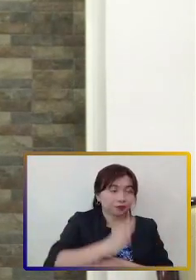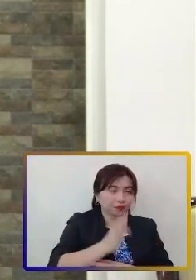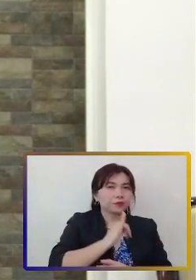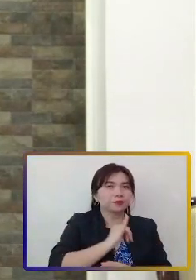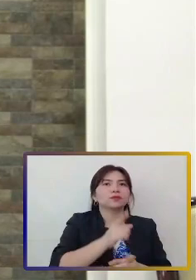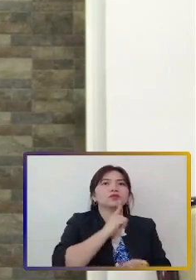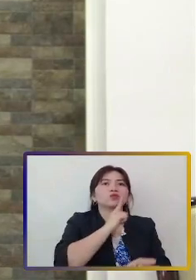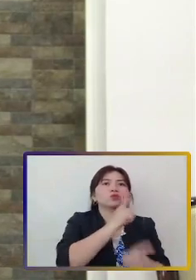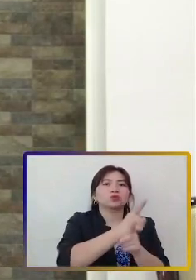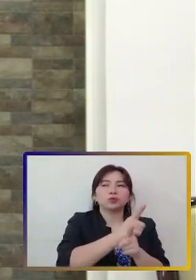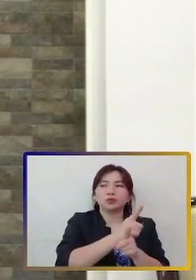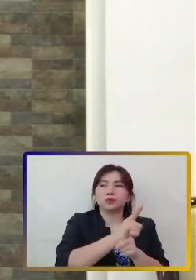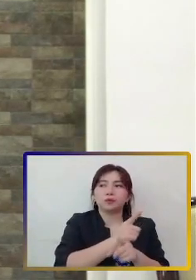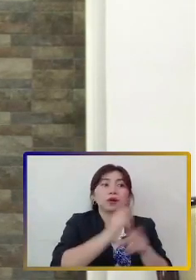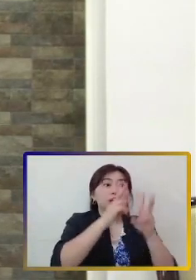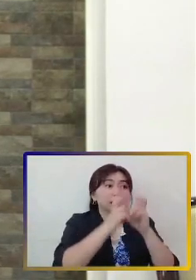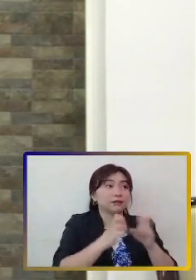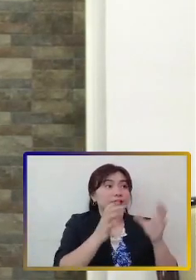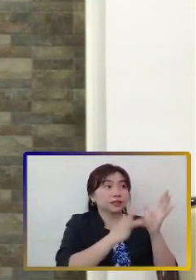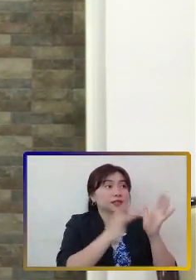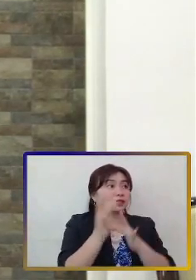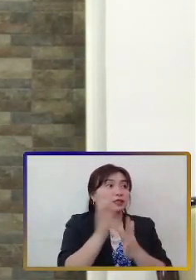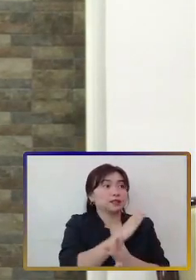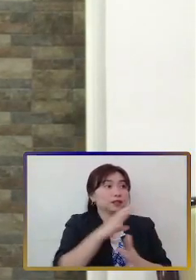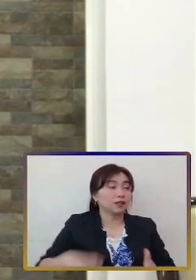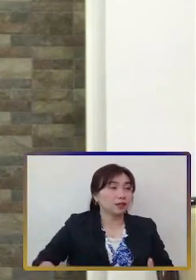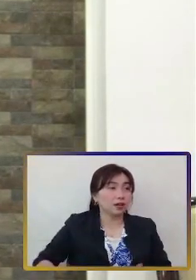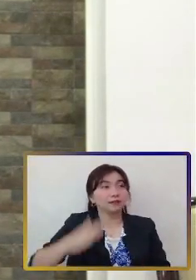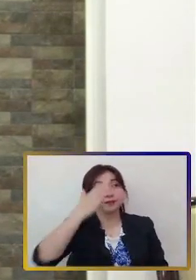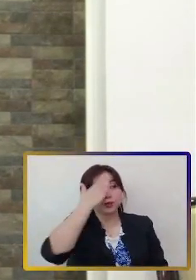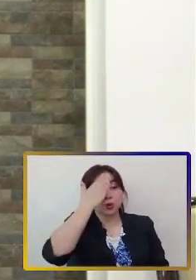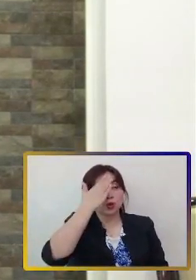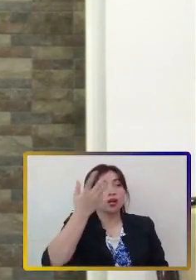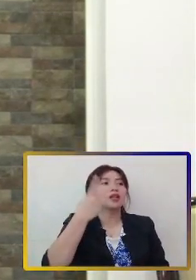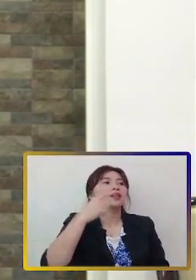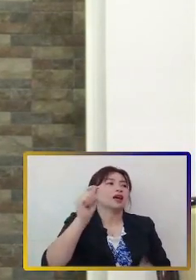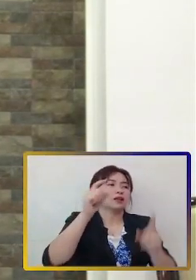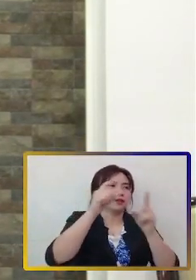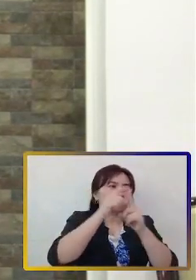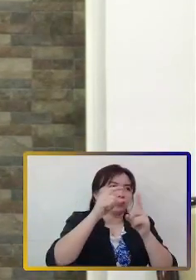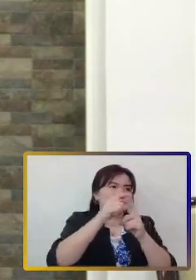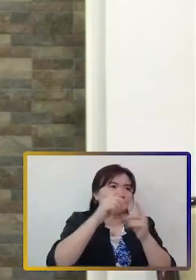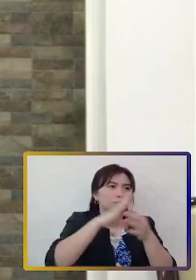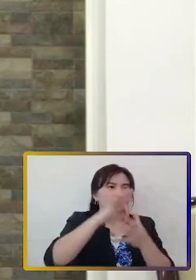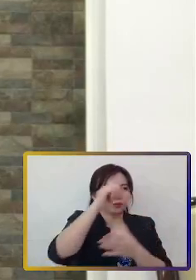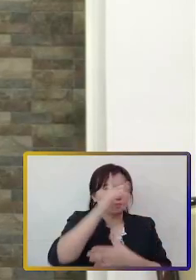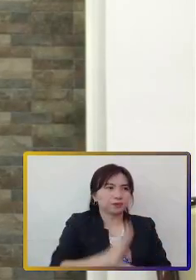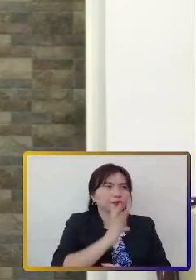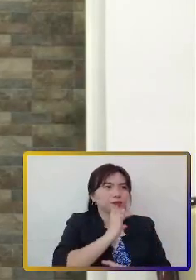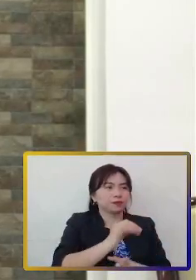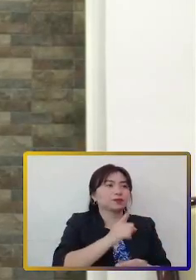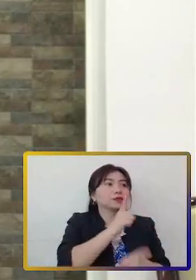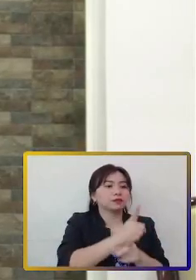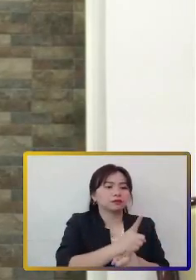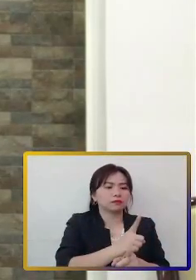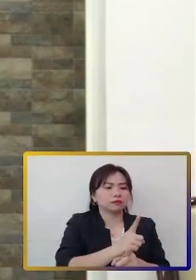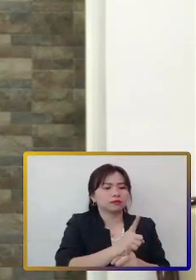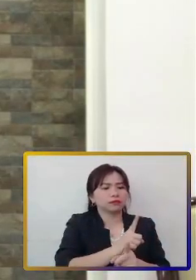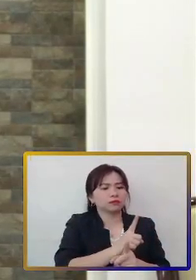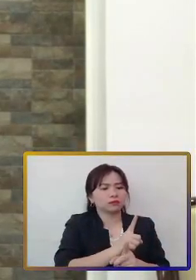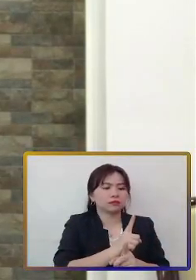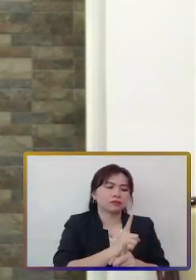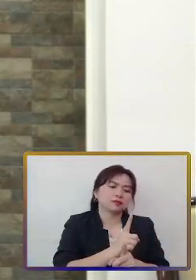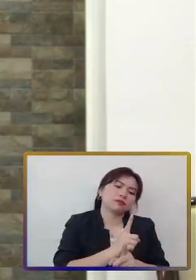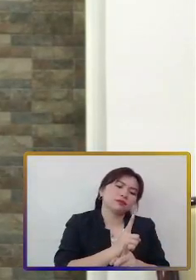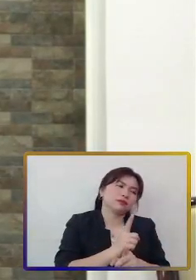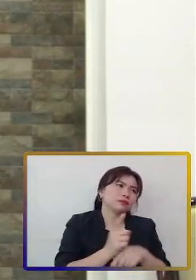truth even the Lord Jesus Jesus Christ acknowledge the word of Truth tapos tayo mga kapatid Kaya nga